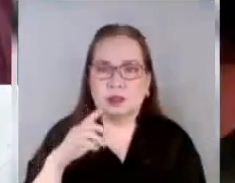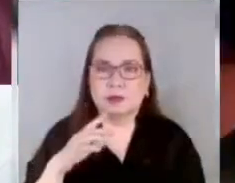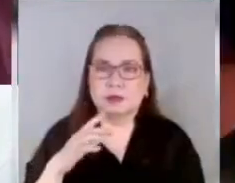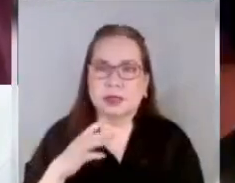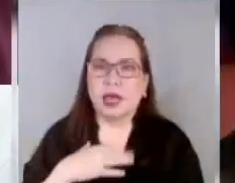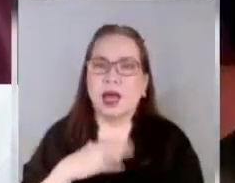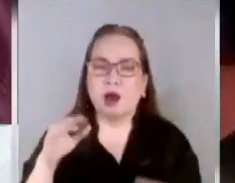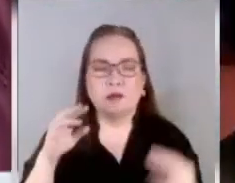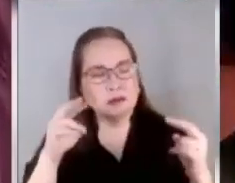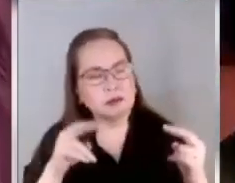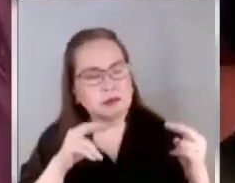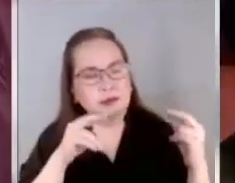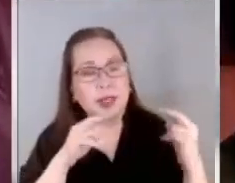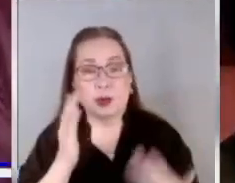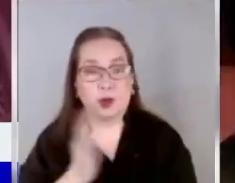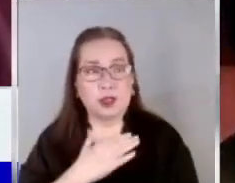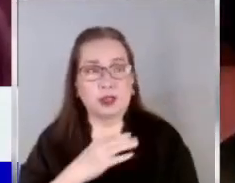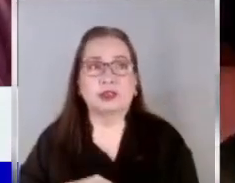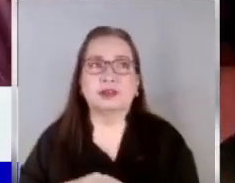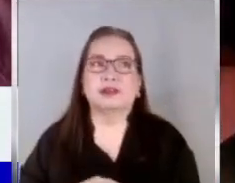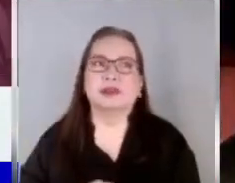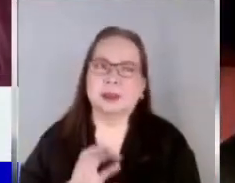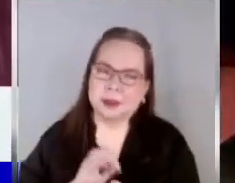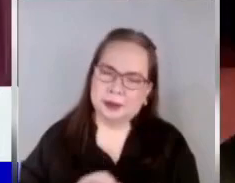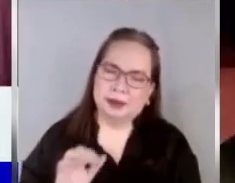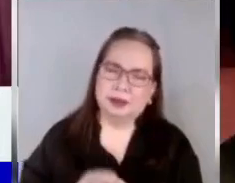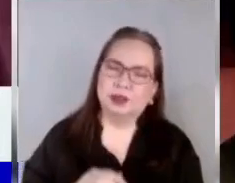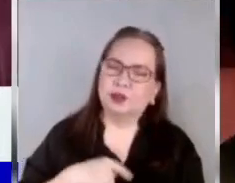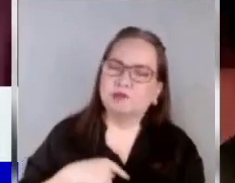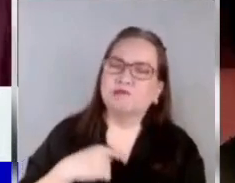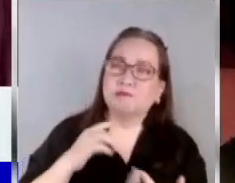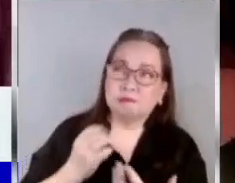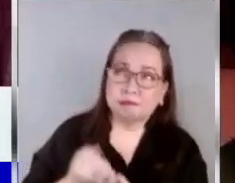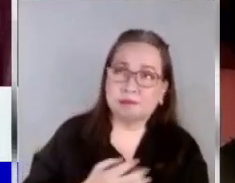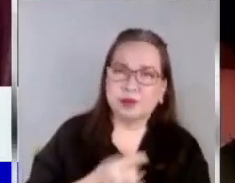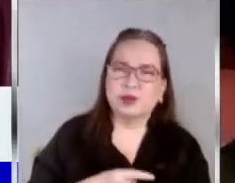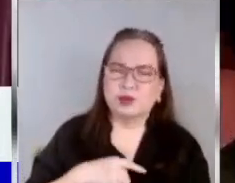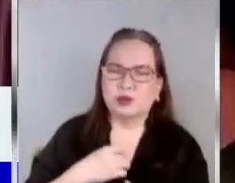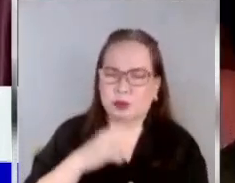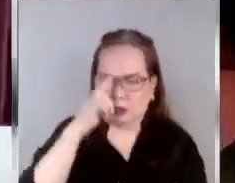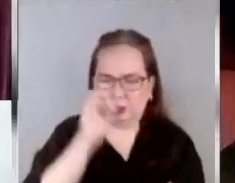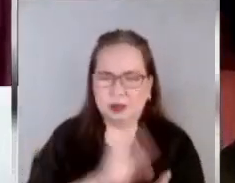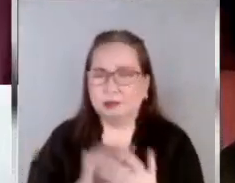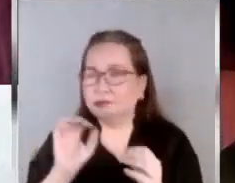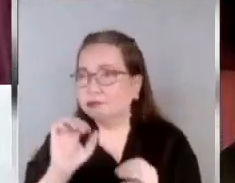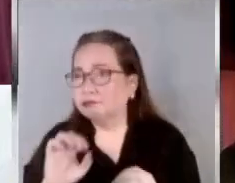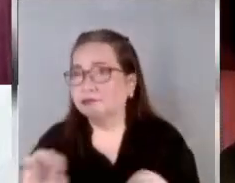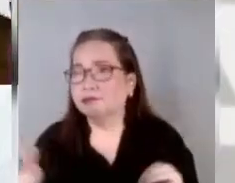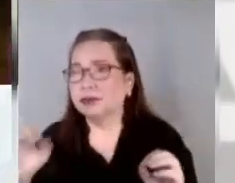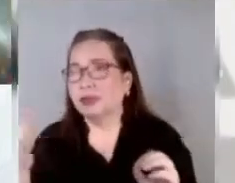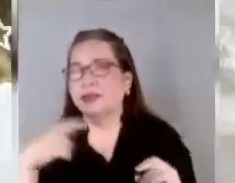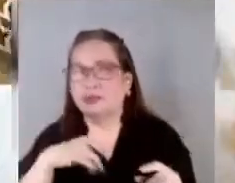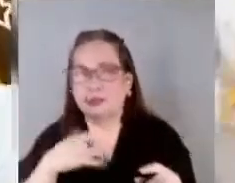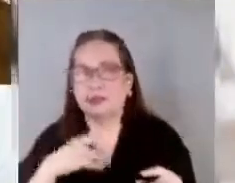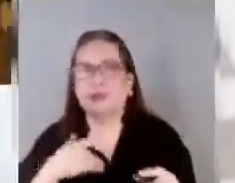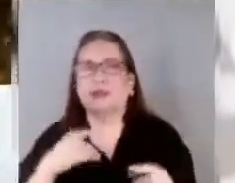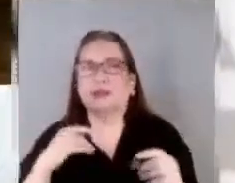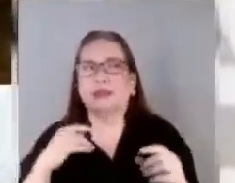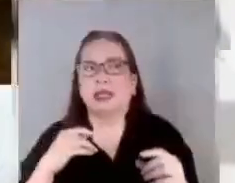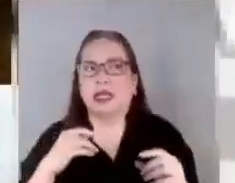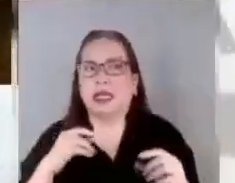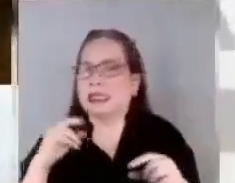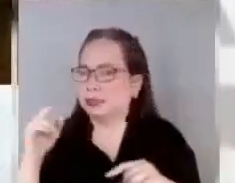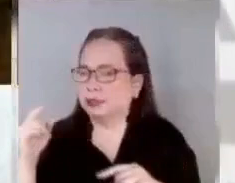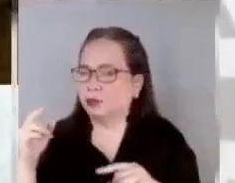You make me believe that there's nothing in this world I can't be. Inaalay raw ito